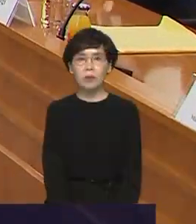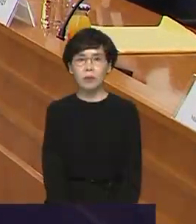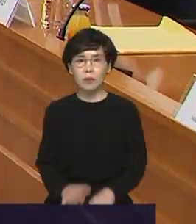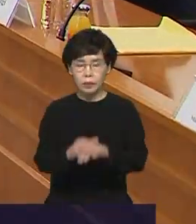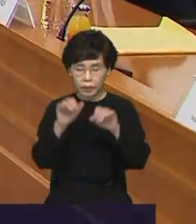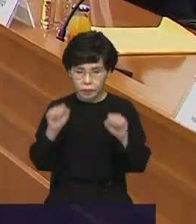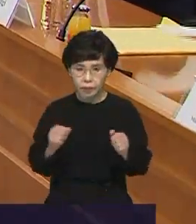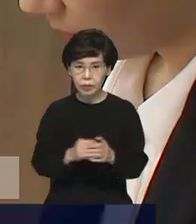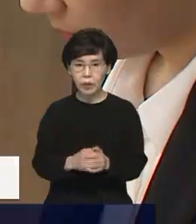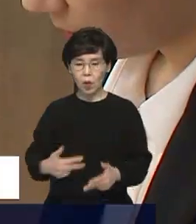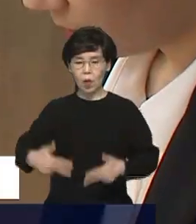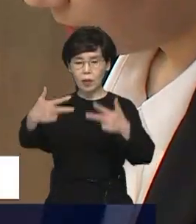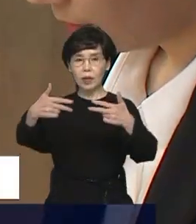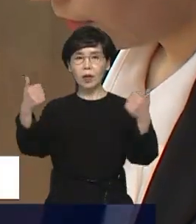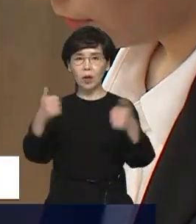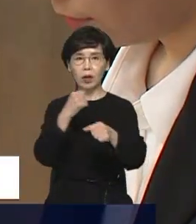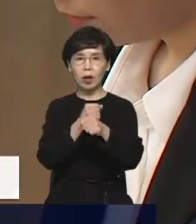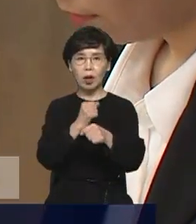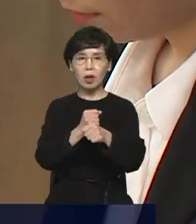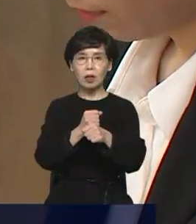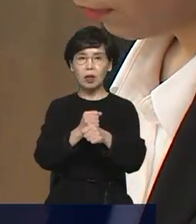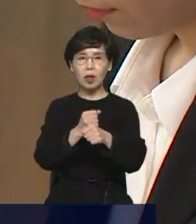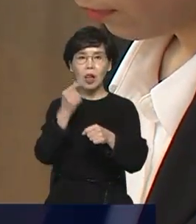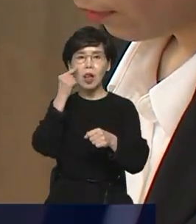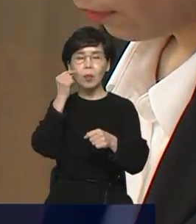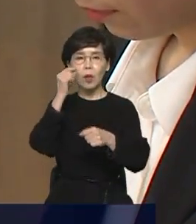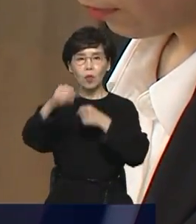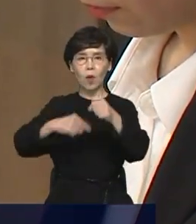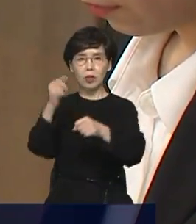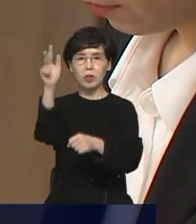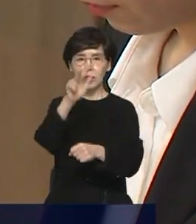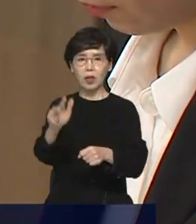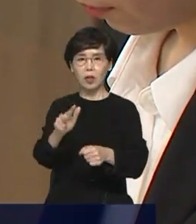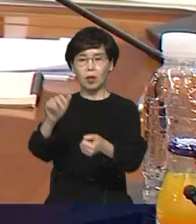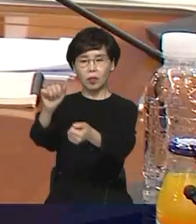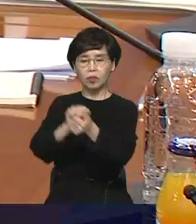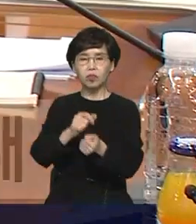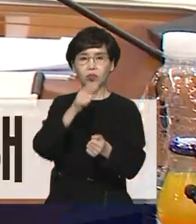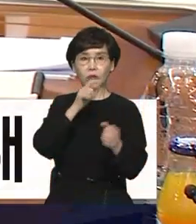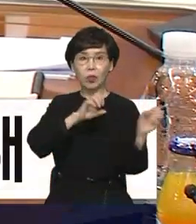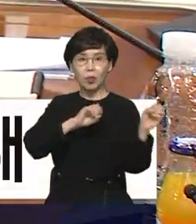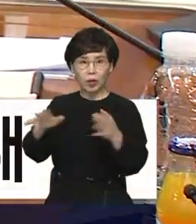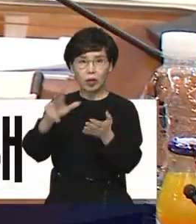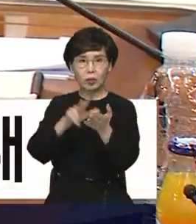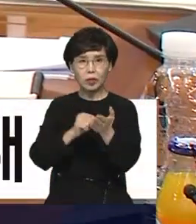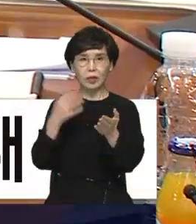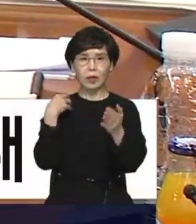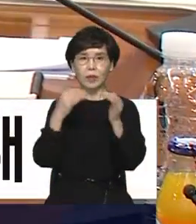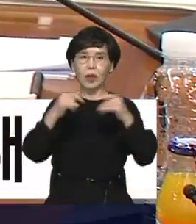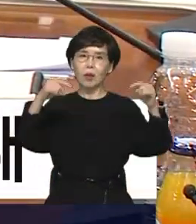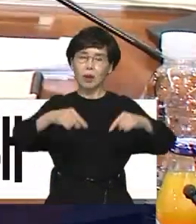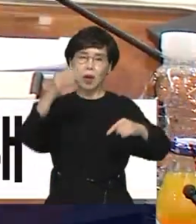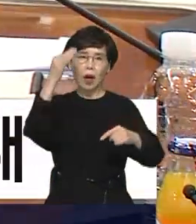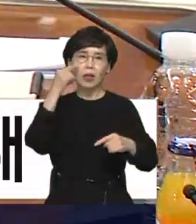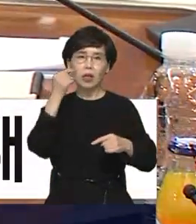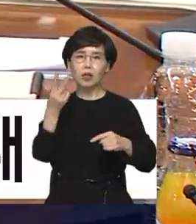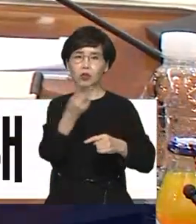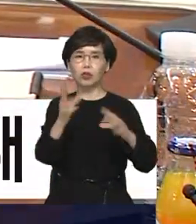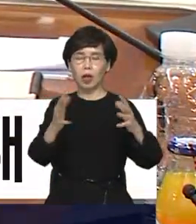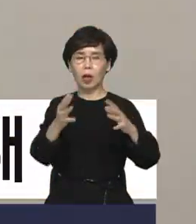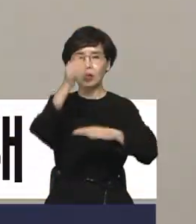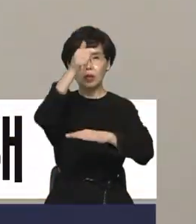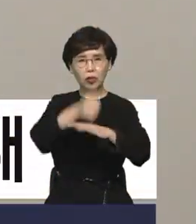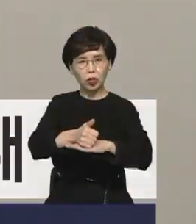비공개 화상회의로 진행된 후쿠시마 원전 오염수 시찰 2차 실무회의에서도 한일 양국은 최종 결론까지 내진